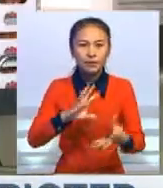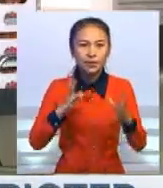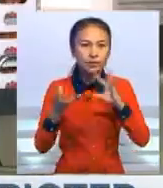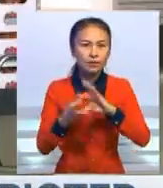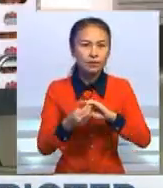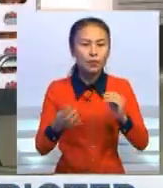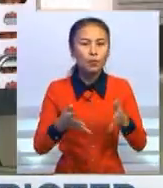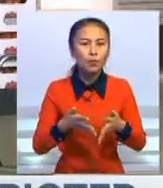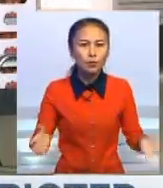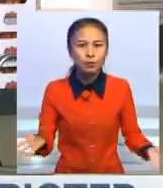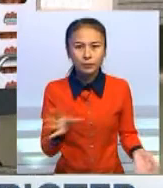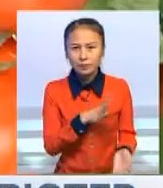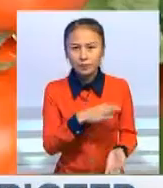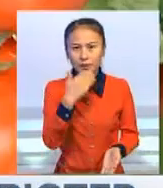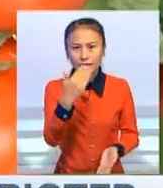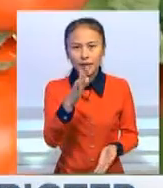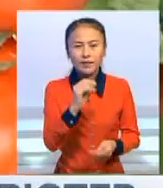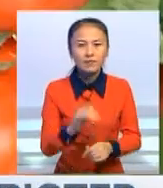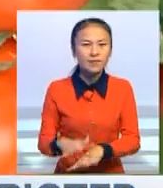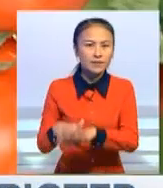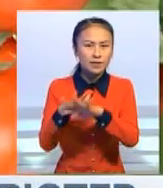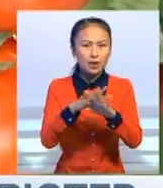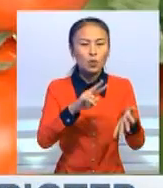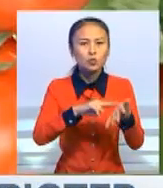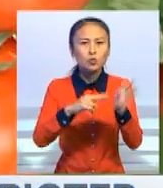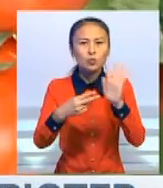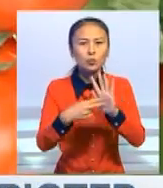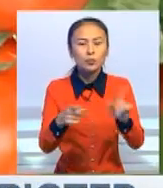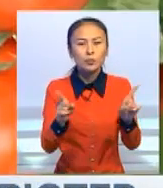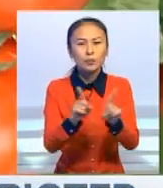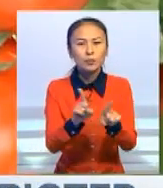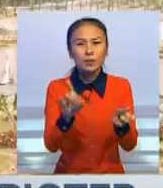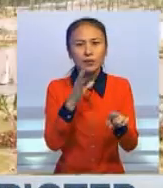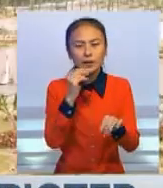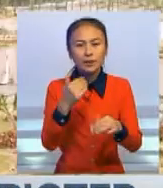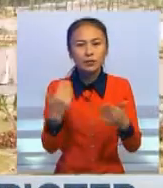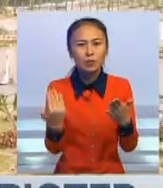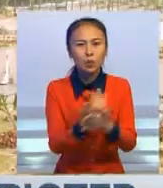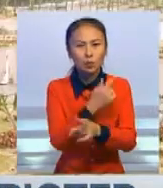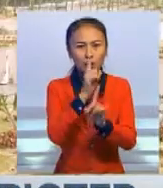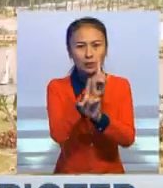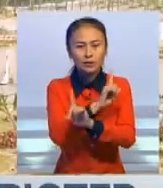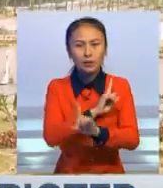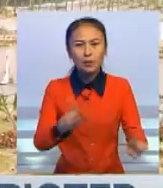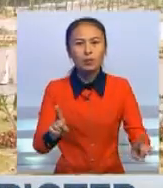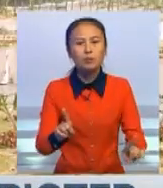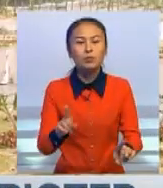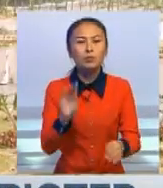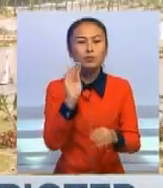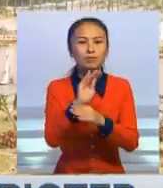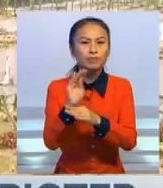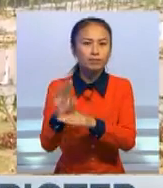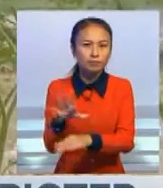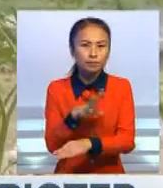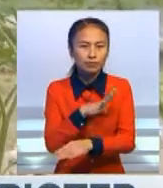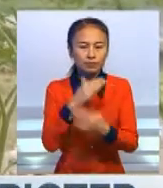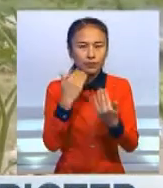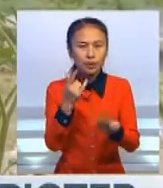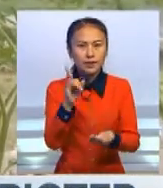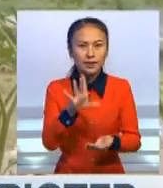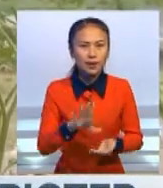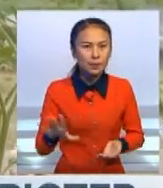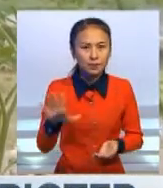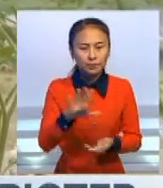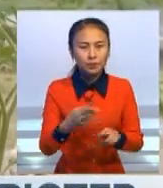арттыруды жоспарлап отыр. Инвестициялық жоба үдемелі индустриялық инновациялық даму бағдарламасы аясында іске асты. Батыс